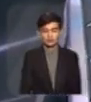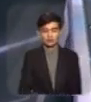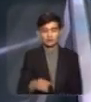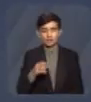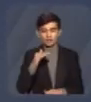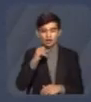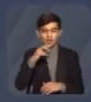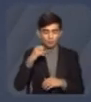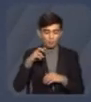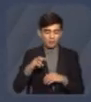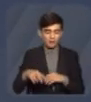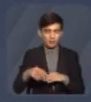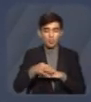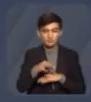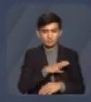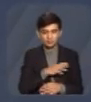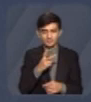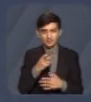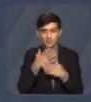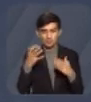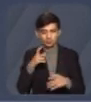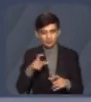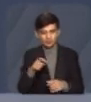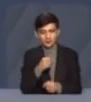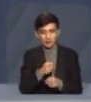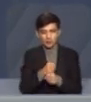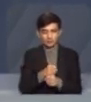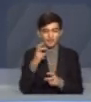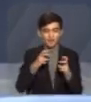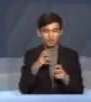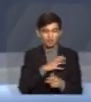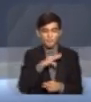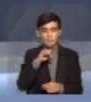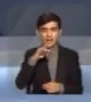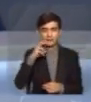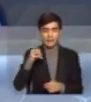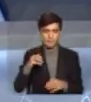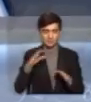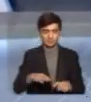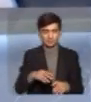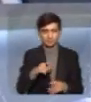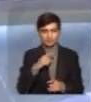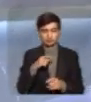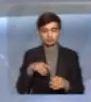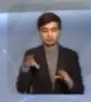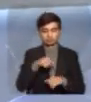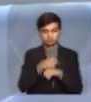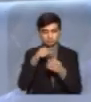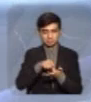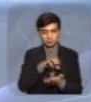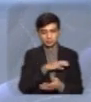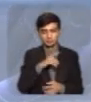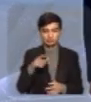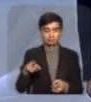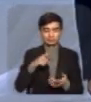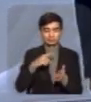Жамбыл облысында 200-ге жуық шаруа мен жұмысшылар меркедегі қант зауытын қоршау қалды. Айғайға басқан азаматтар өндіріс орнынан алашақтарын талап